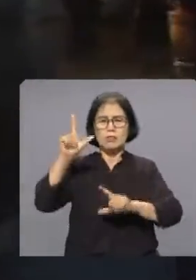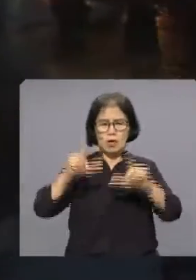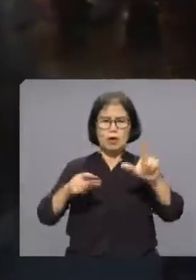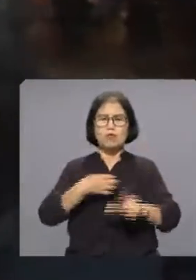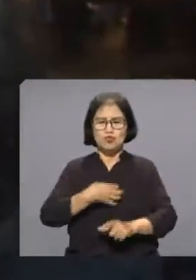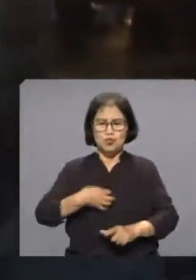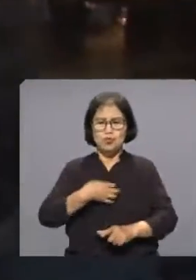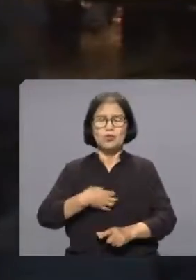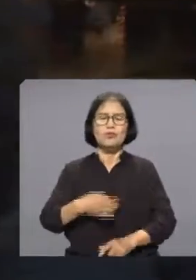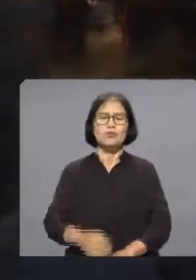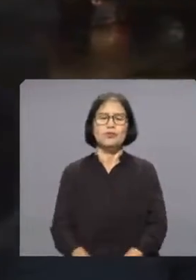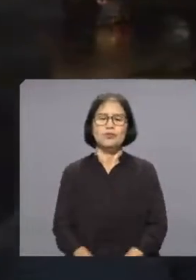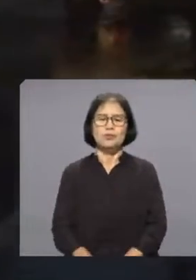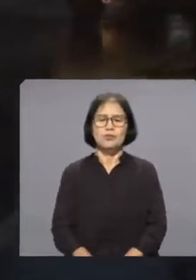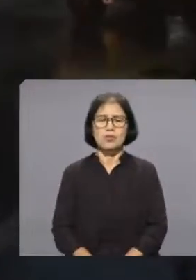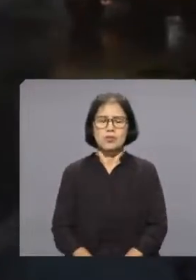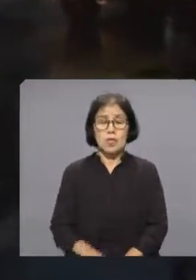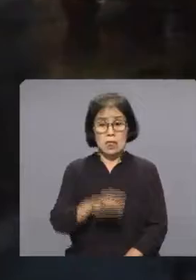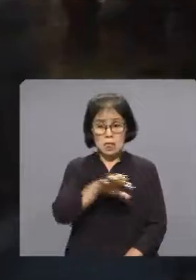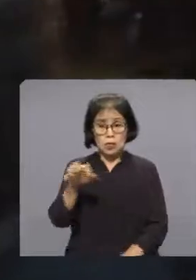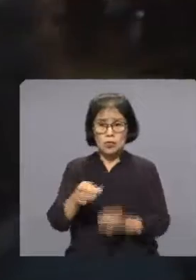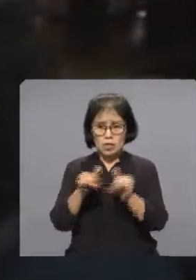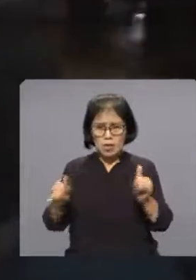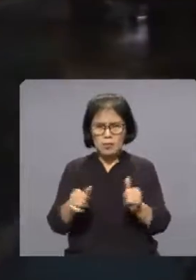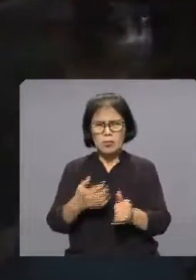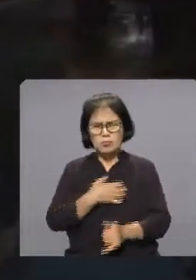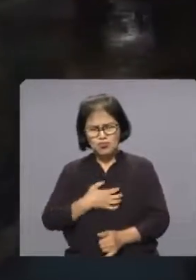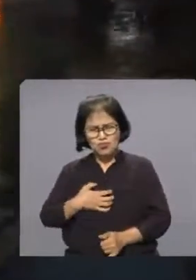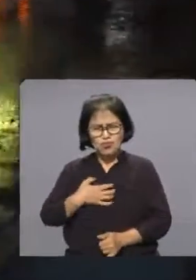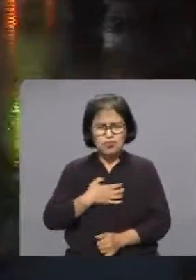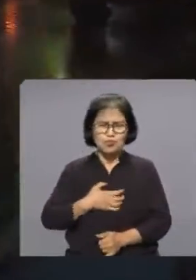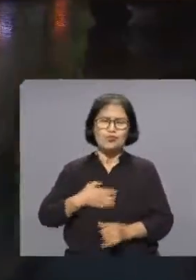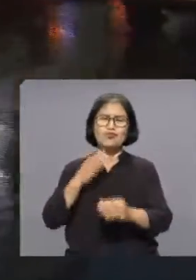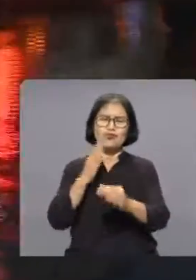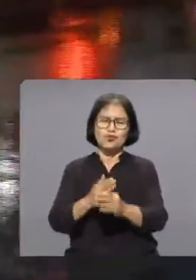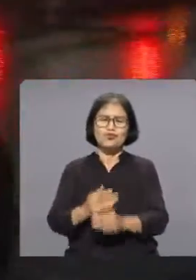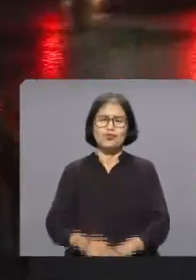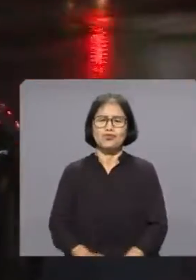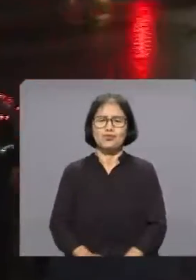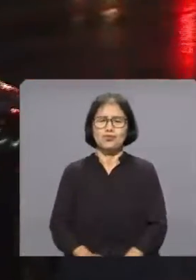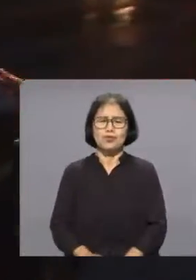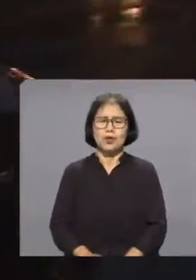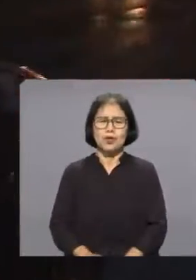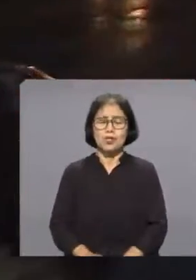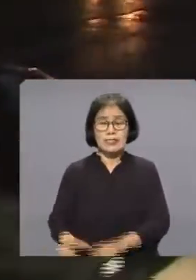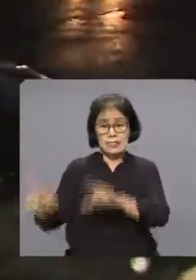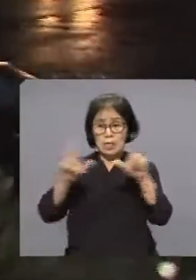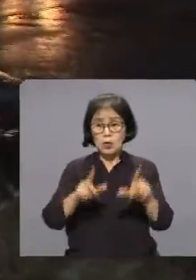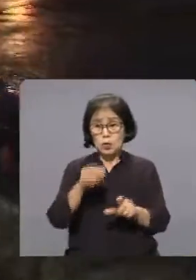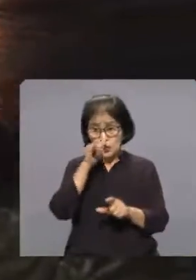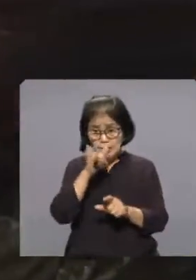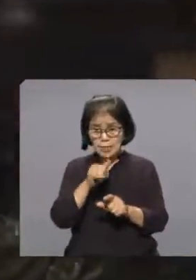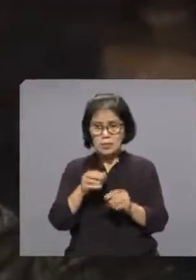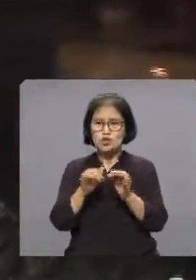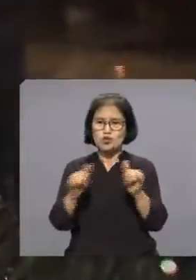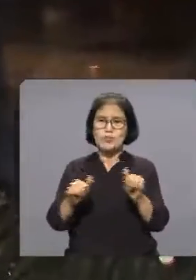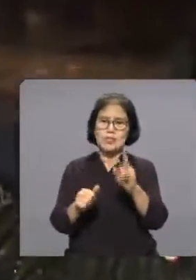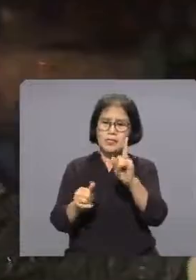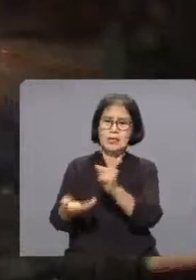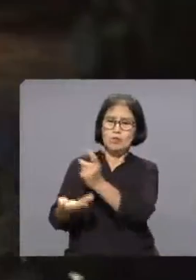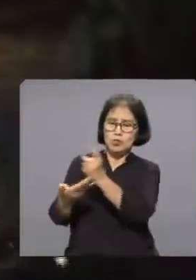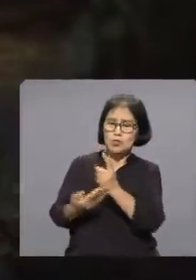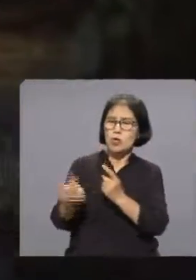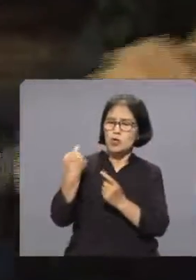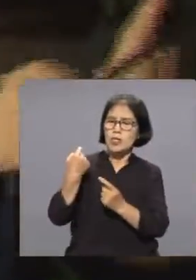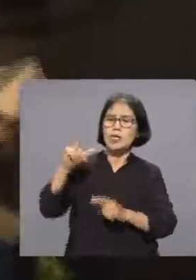우려가 됩니다. 당연히 이곳 주민들은 노심초사하시겠죠. 여기서 살고 계시는 인근 주민 모시고 어제